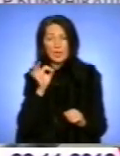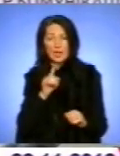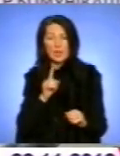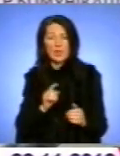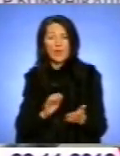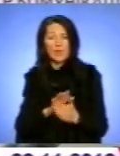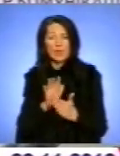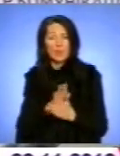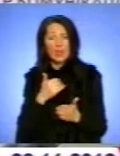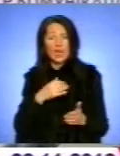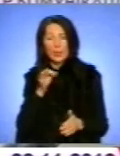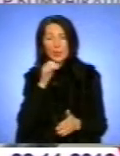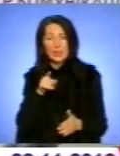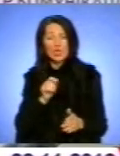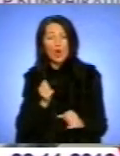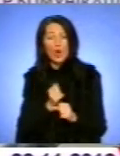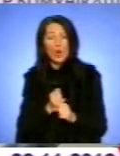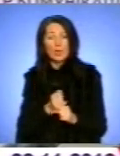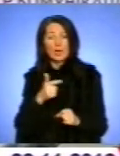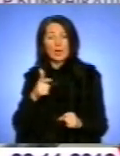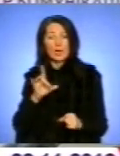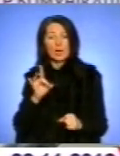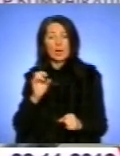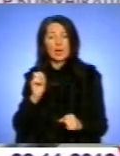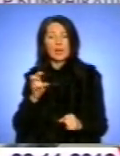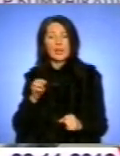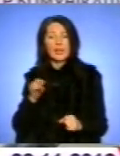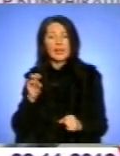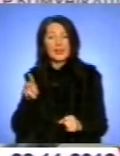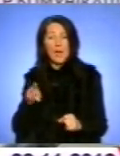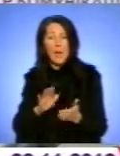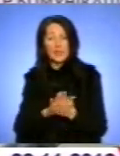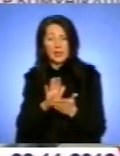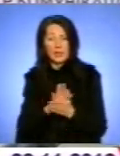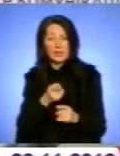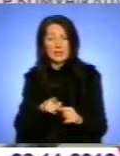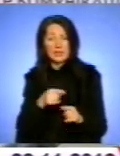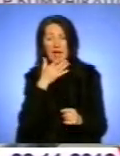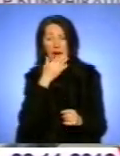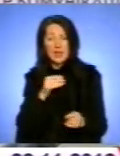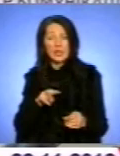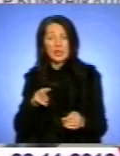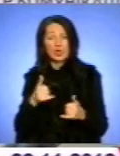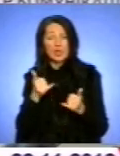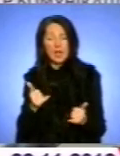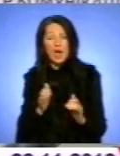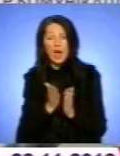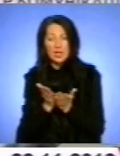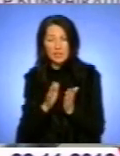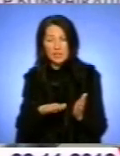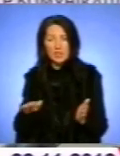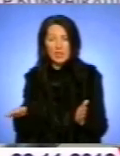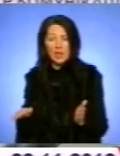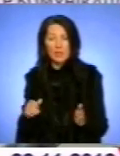видавництвами, мені подобається те, що роблять Граніте для них. Тобто це справді гарна література для дітей.